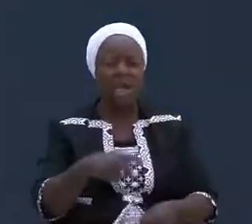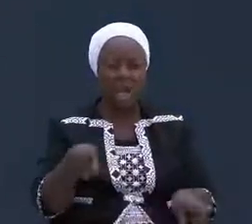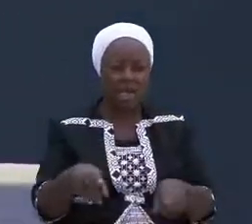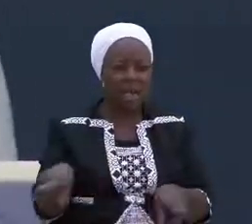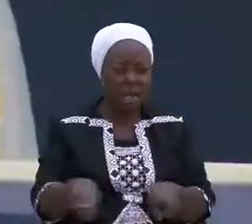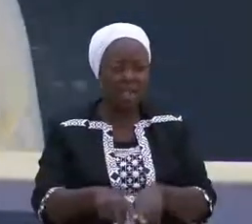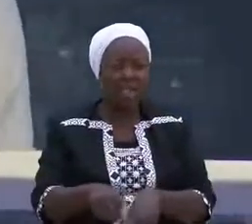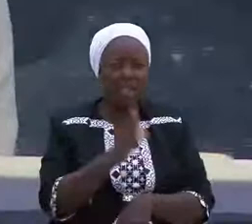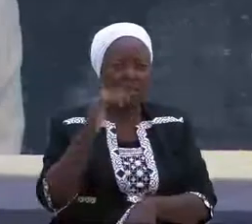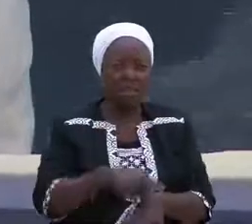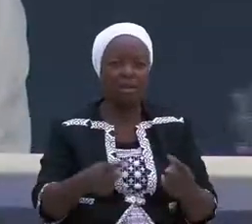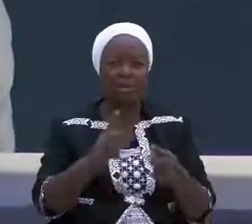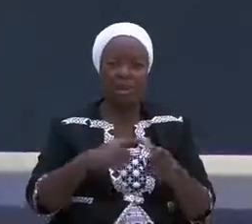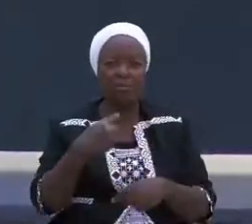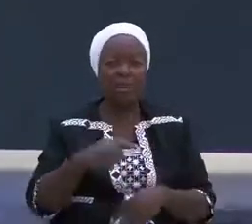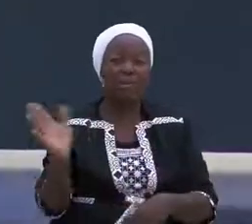au revoir.